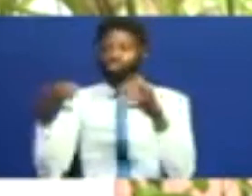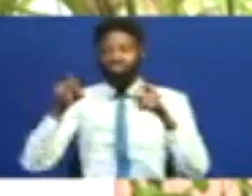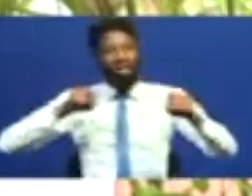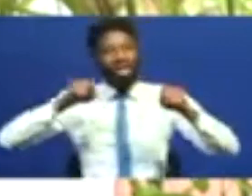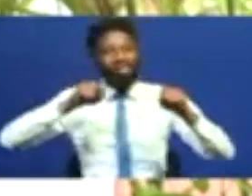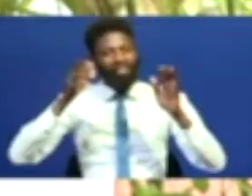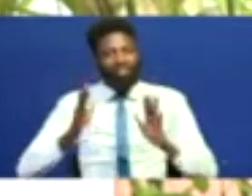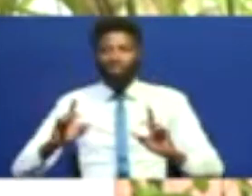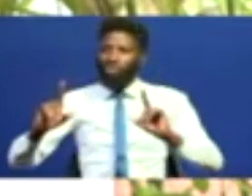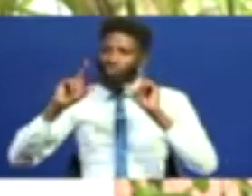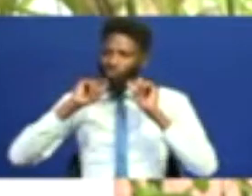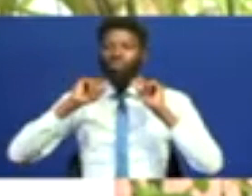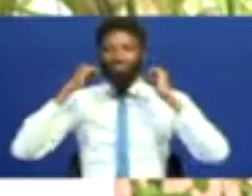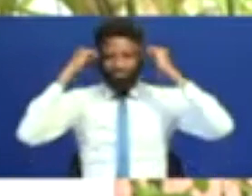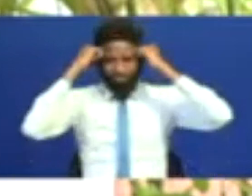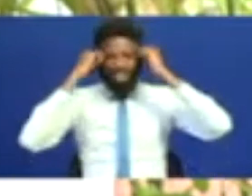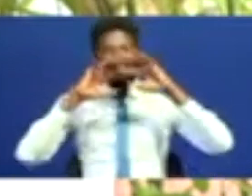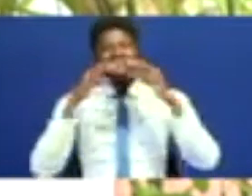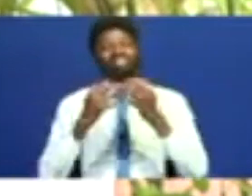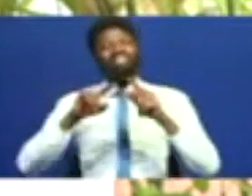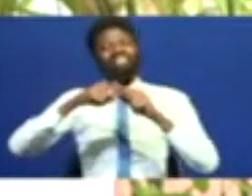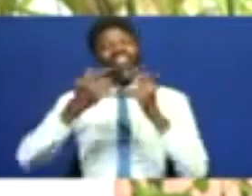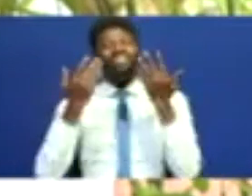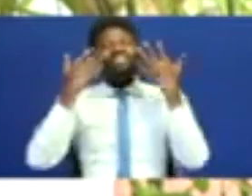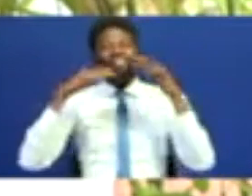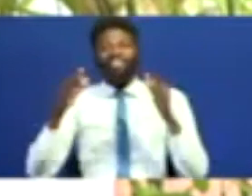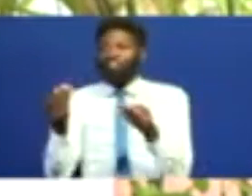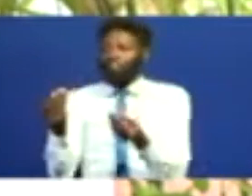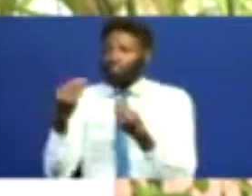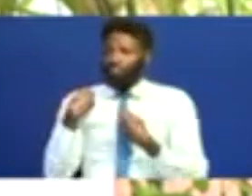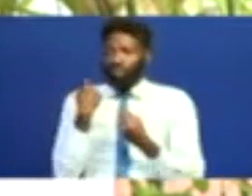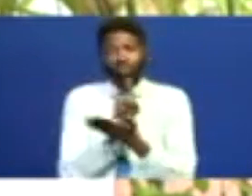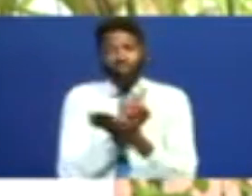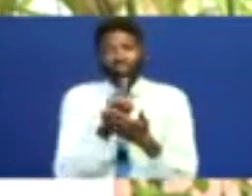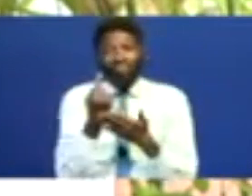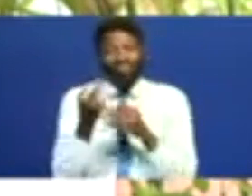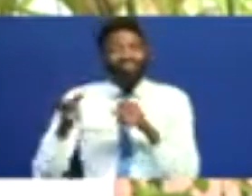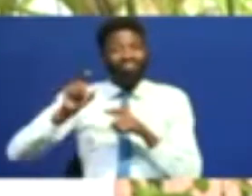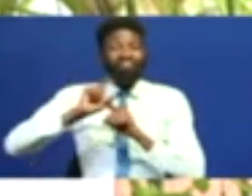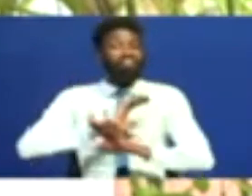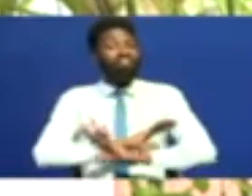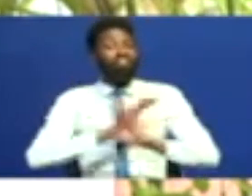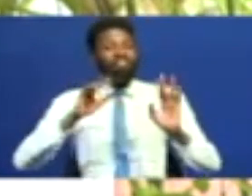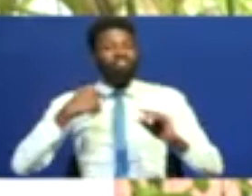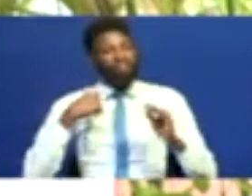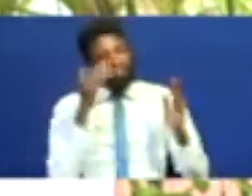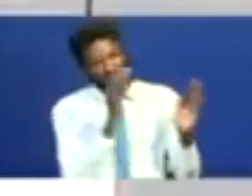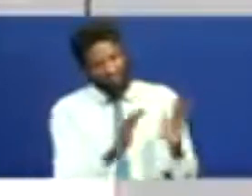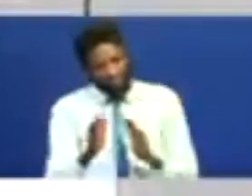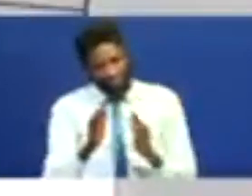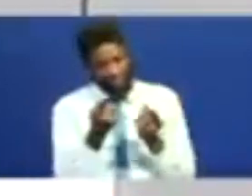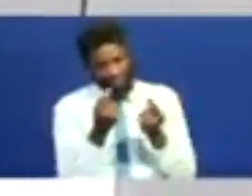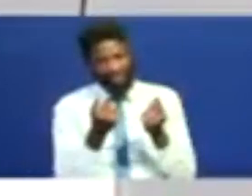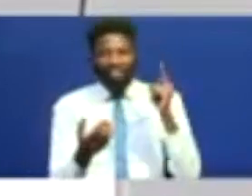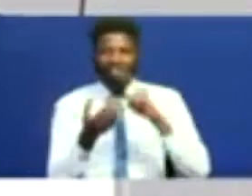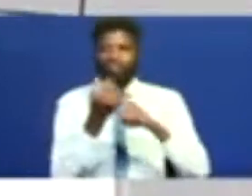commenced and they wamenipea like another week ndio nijipange pange niende ni report.